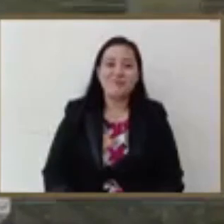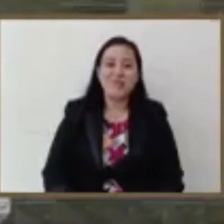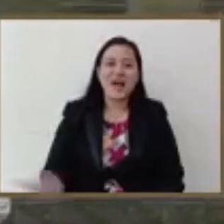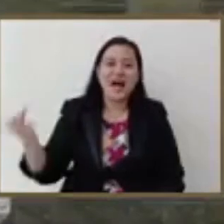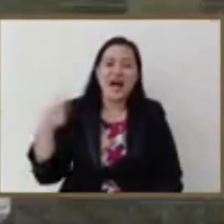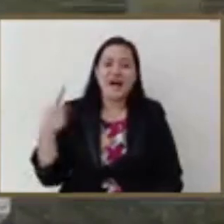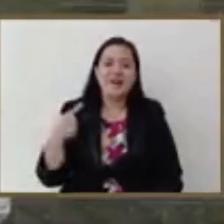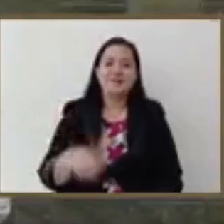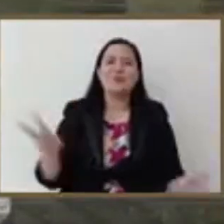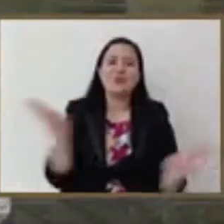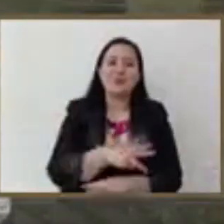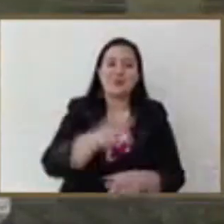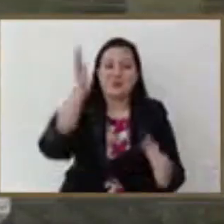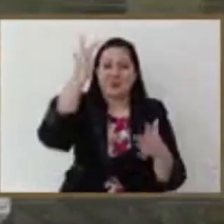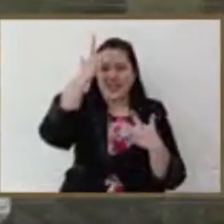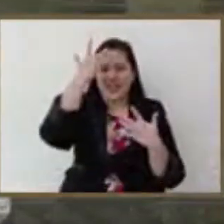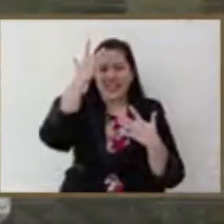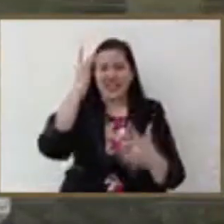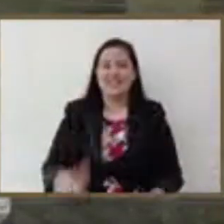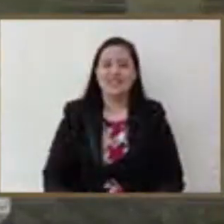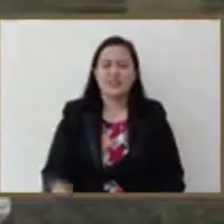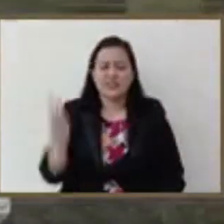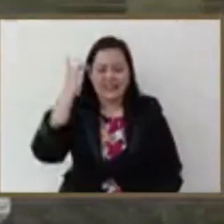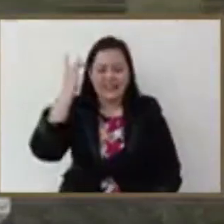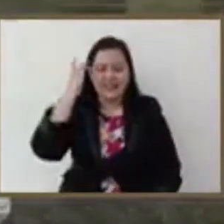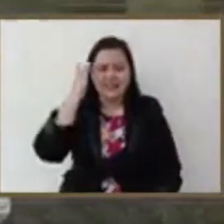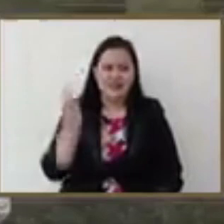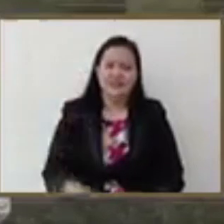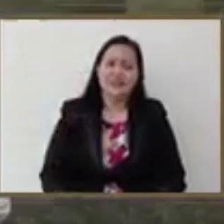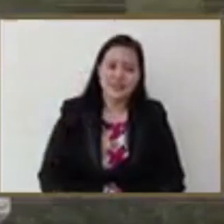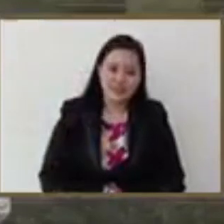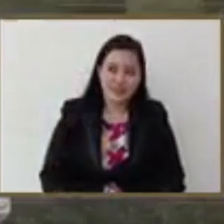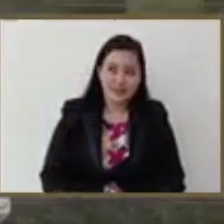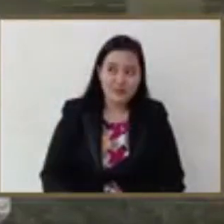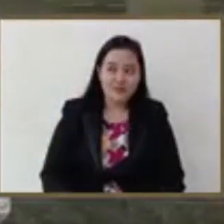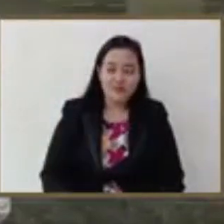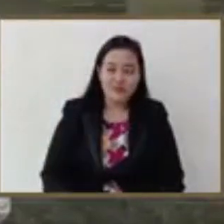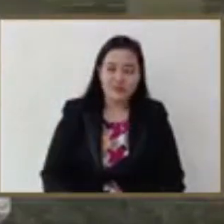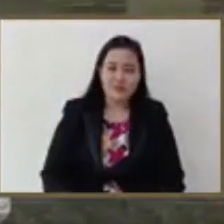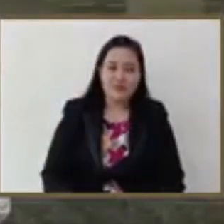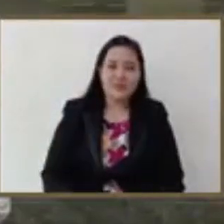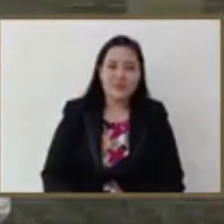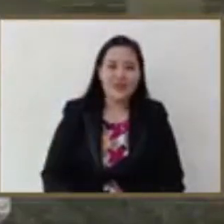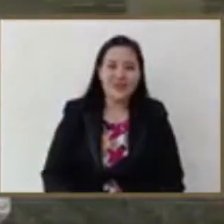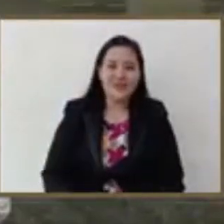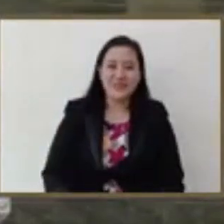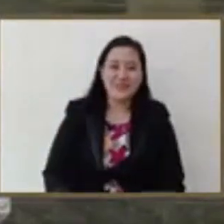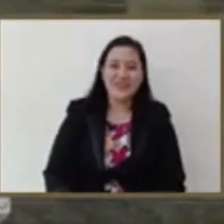ang paningin mo, bakit parang luluwa na, lalabas na yung mata mo, you know, yung mga bagay na katulad yung mga kapatid.